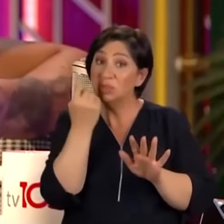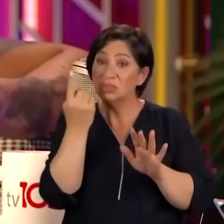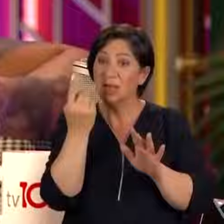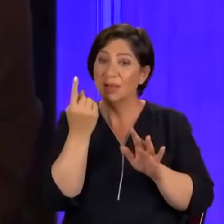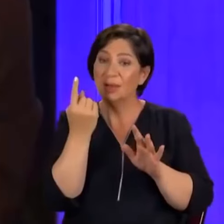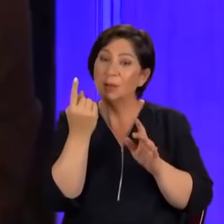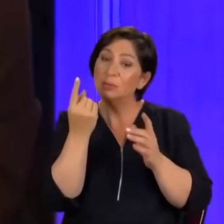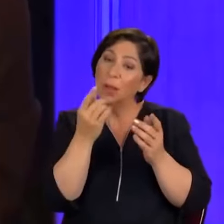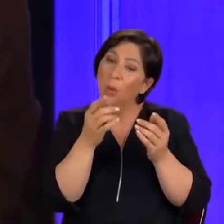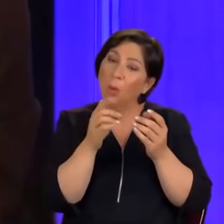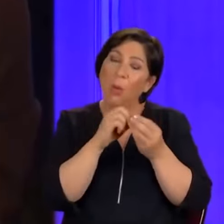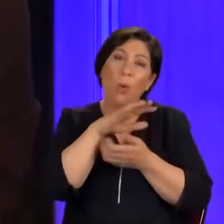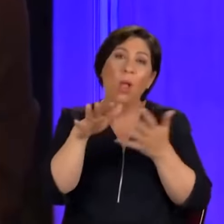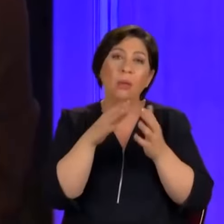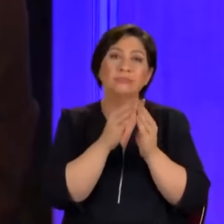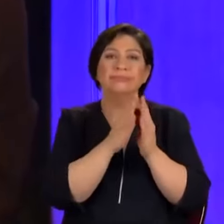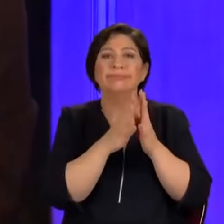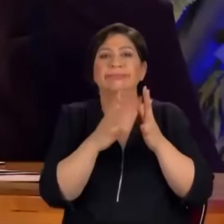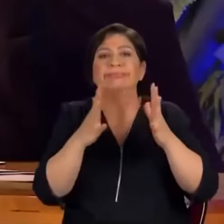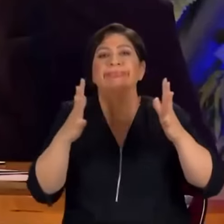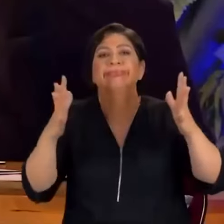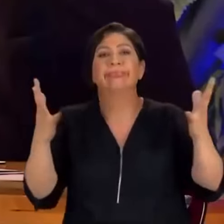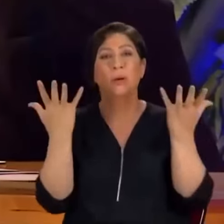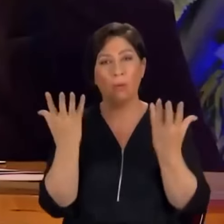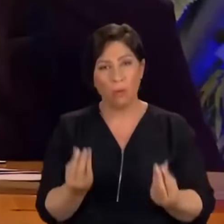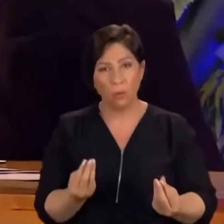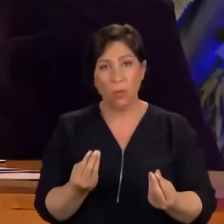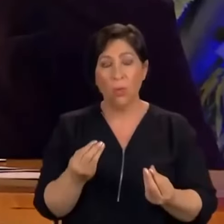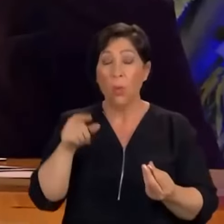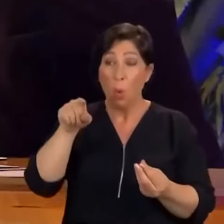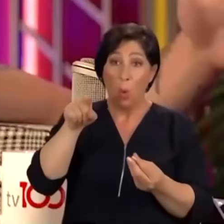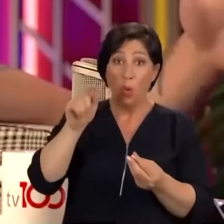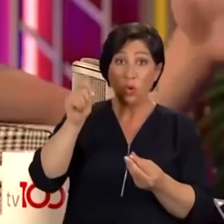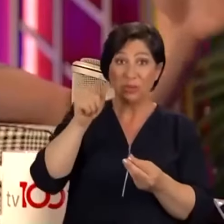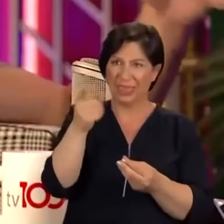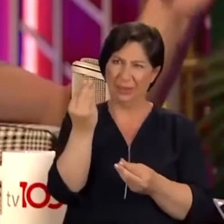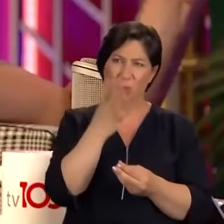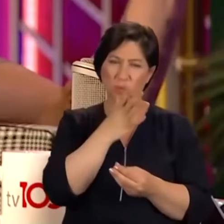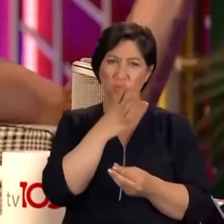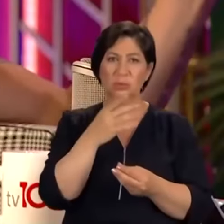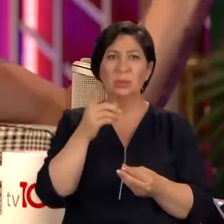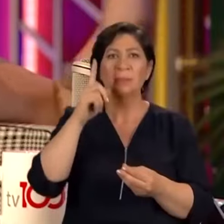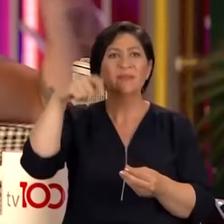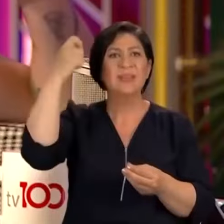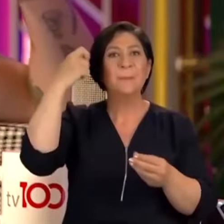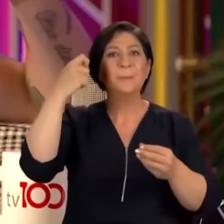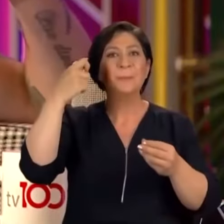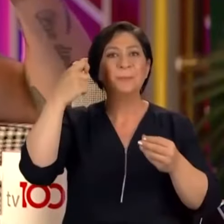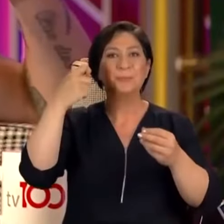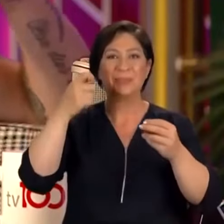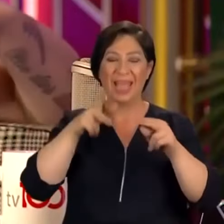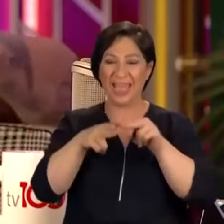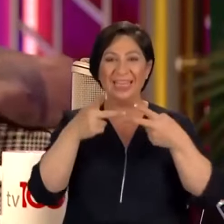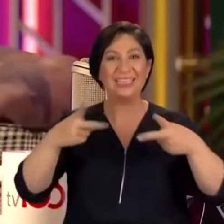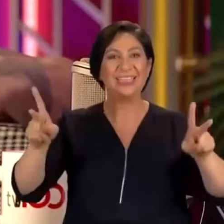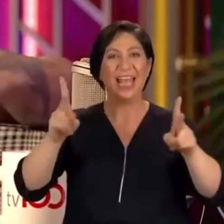buralara geliyor Geldi dediğim gibi yani o gün sen iyi biliyorsun biz yani bir film galasından bir